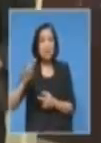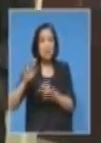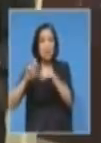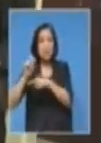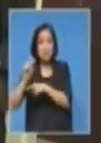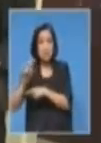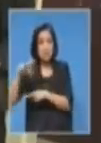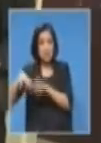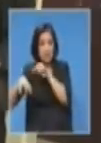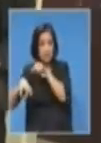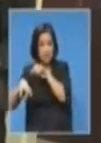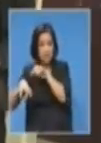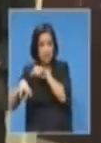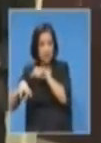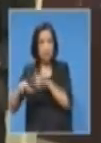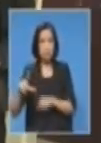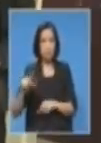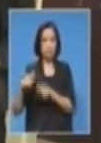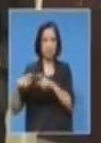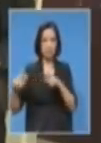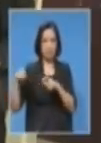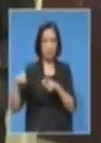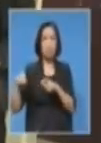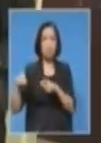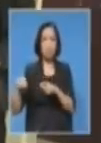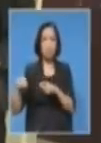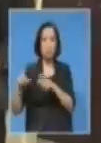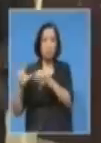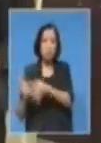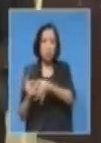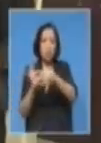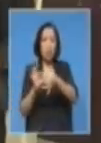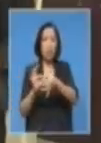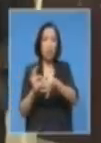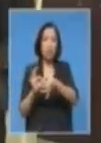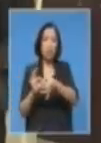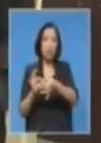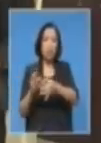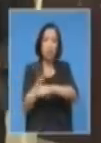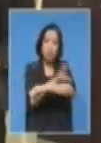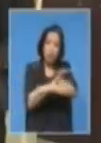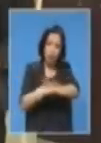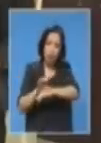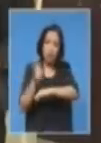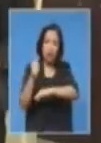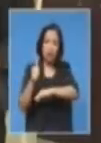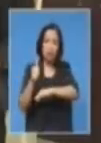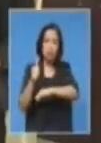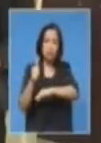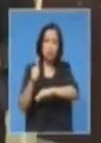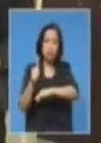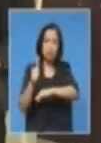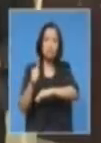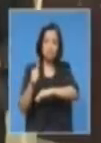บางซื่อจะเป็นสถานีใหญ่นะครับที่เชื่อมต่อทั้งในรถไฟฟ้ารถไฟชานเมืองแล้วก็รถไฟความ